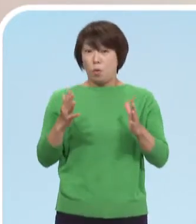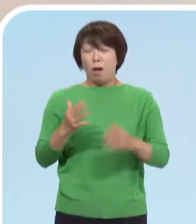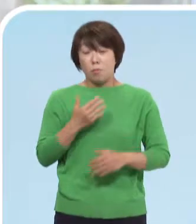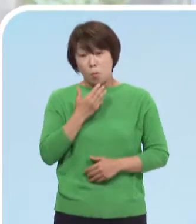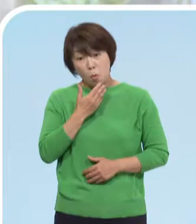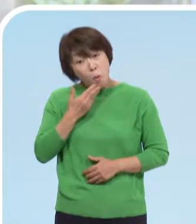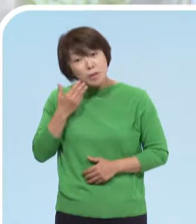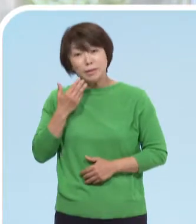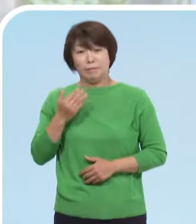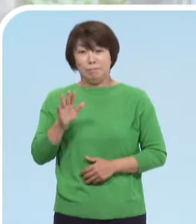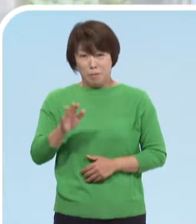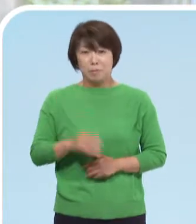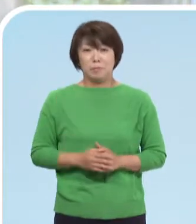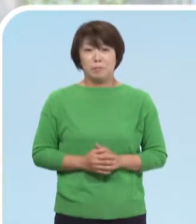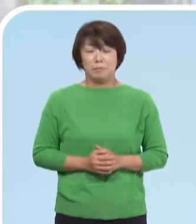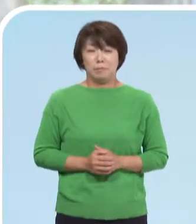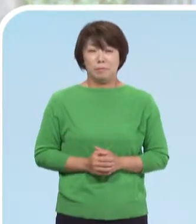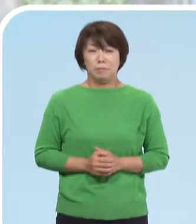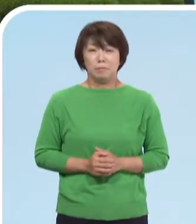当にこれハマりました。